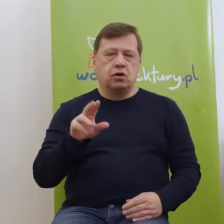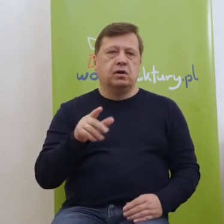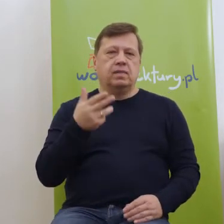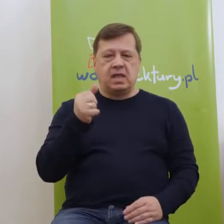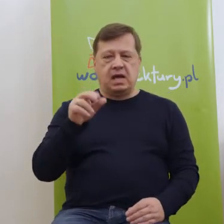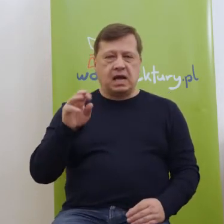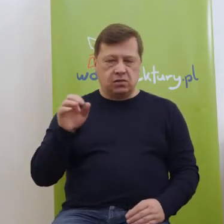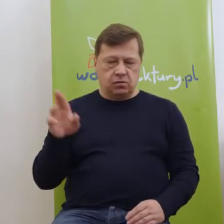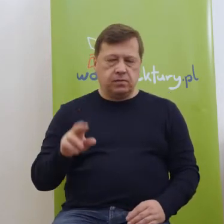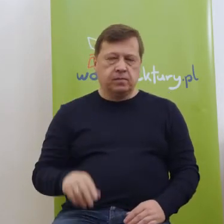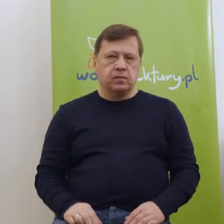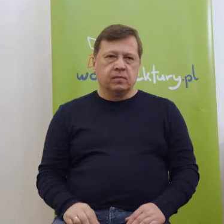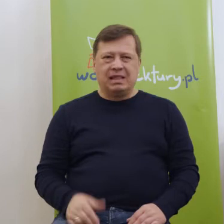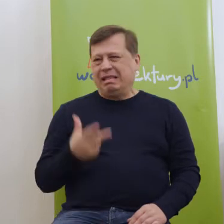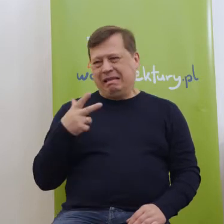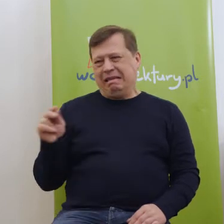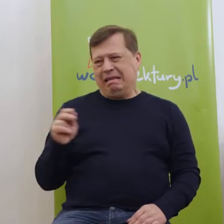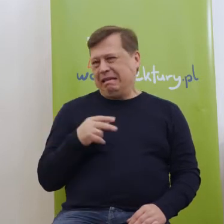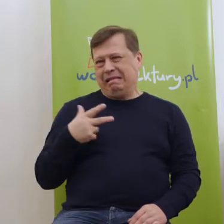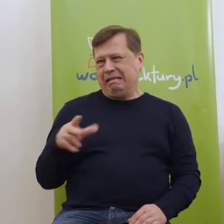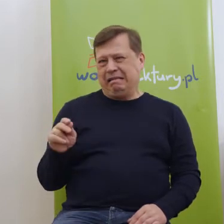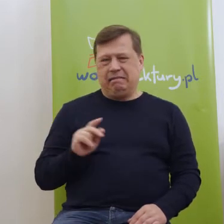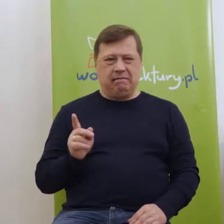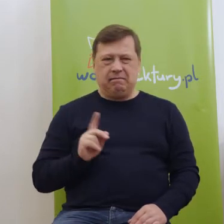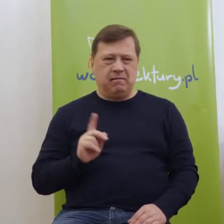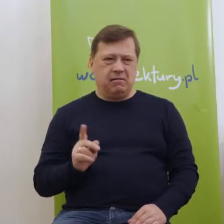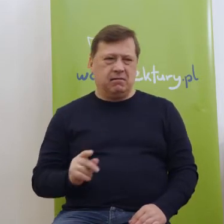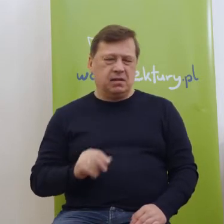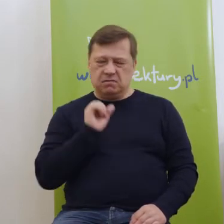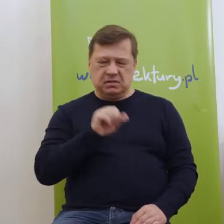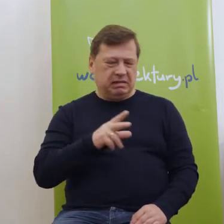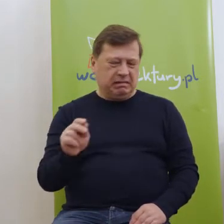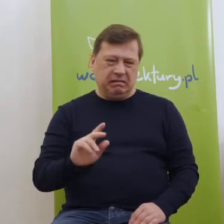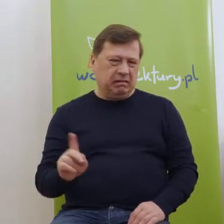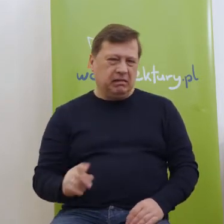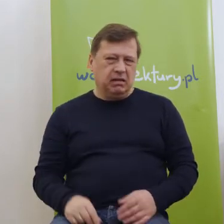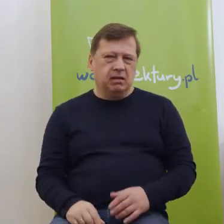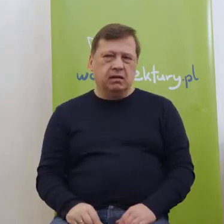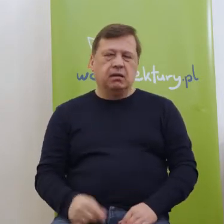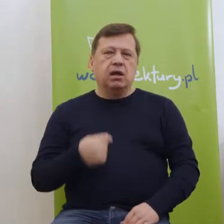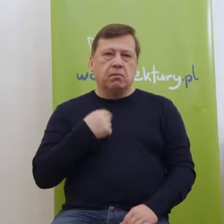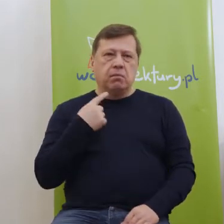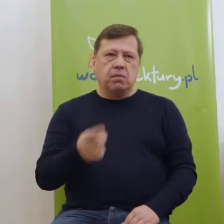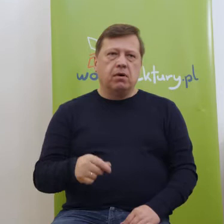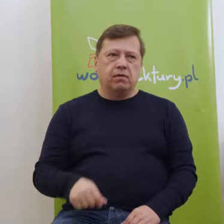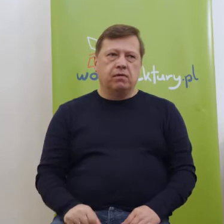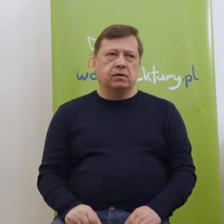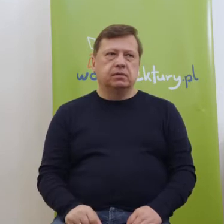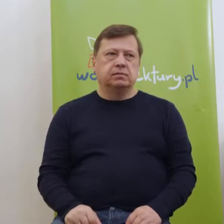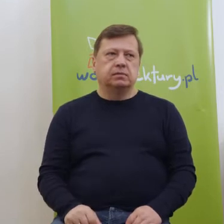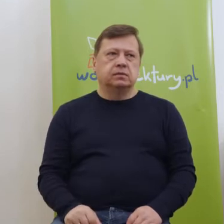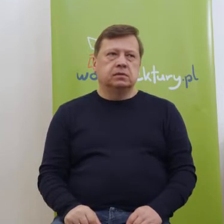Wobec kogo? Bohaterki narratorki, tak? Nie, czy nie? Nie, właśnie wcale nie. Ja w ogóle rzadko mam coś